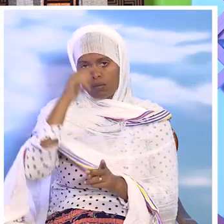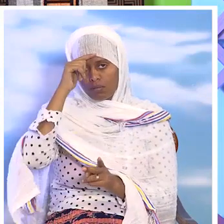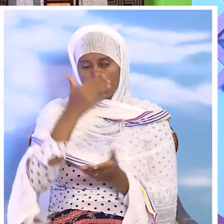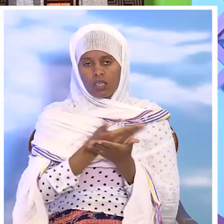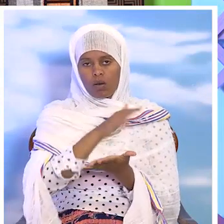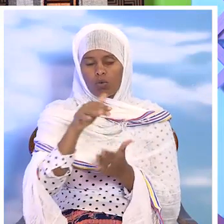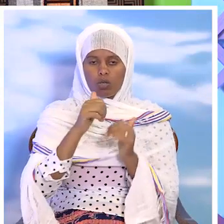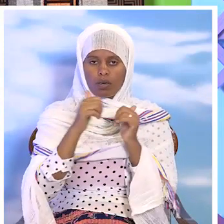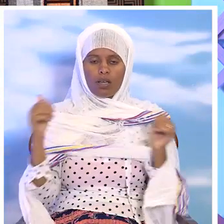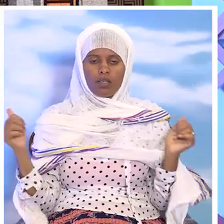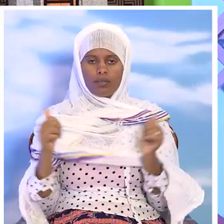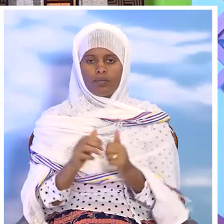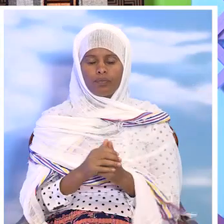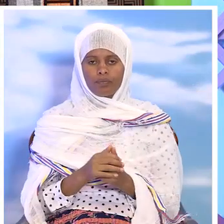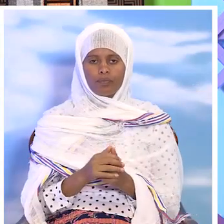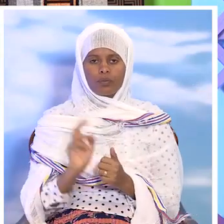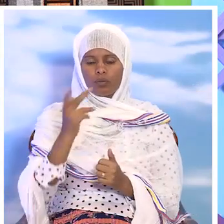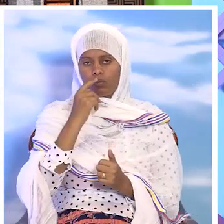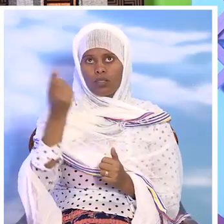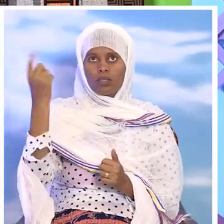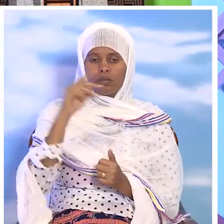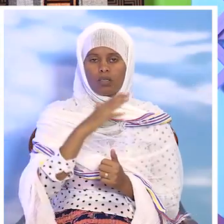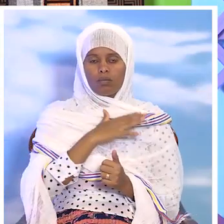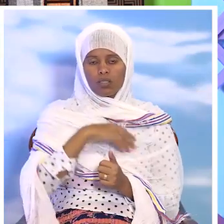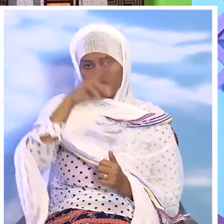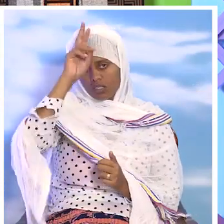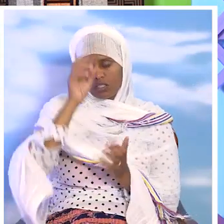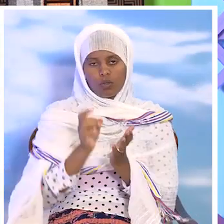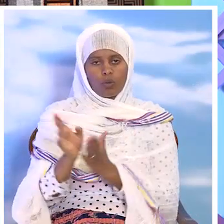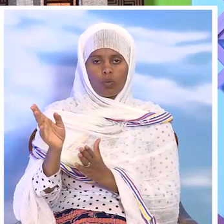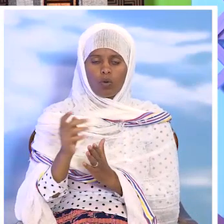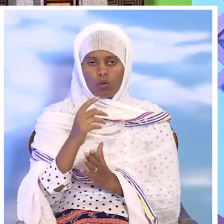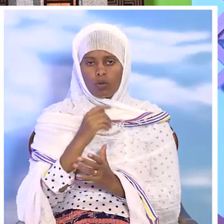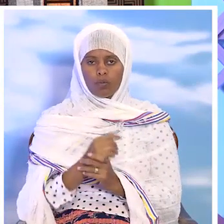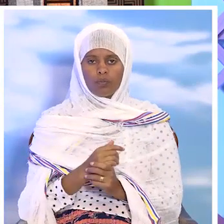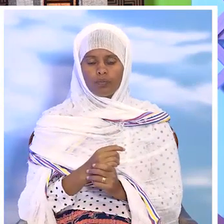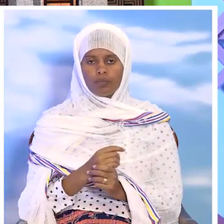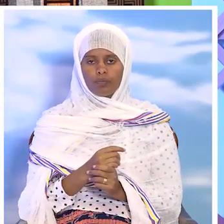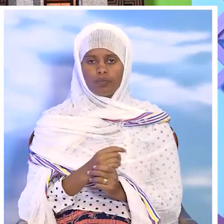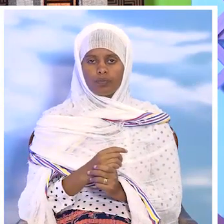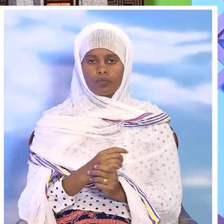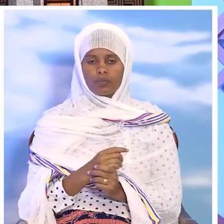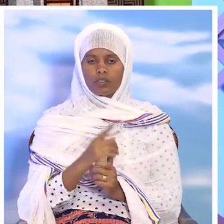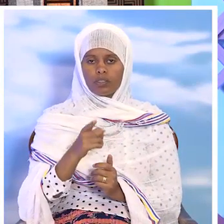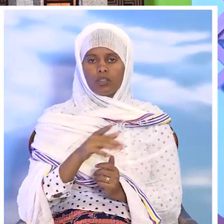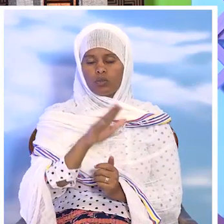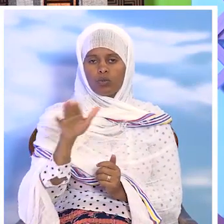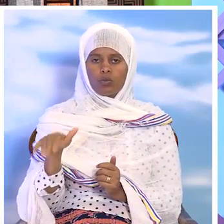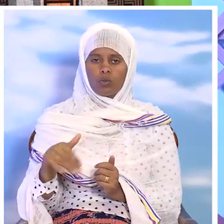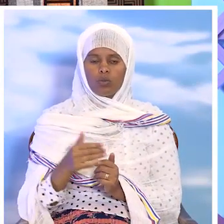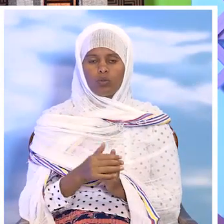ኩሎም ርሓቅ ብምባል ድማ ክርስቶስ ኣምላኽና እንዲያብሎስ ክርሕቆ ከሎ ንሪኦ ማለት እዩ። ስለዚ ነዚ ወእምዚ ሃደጎ